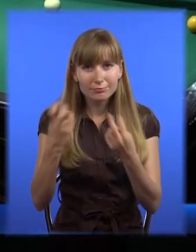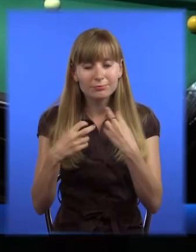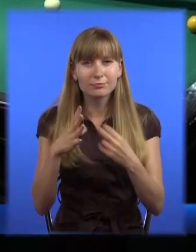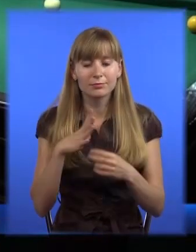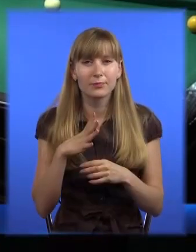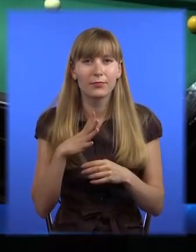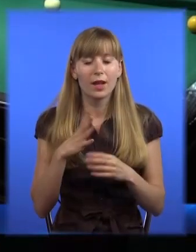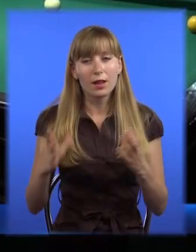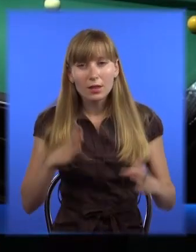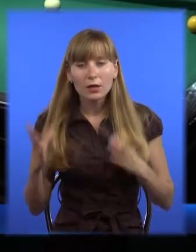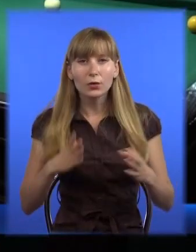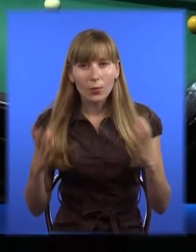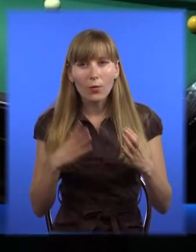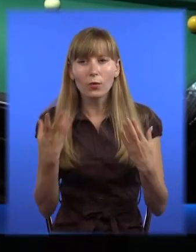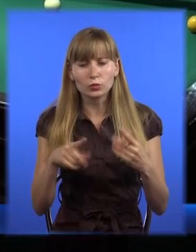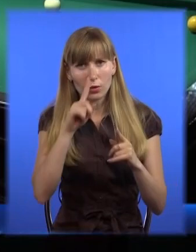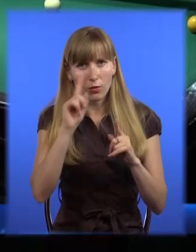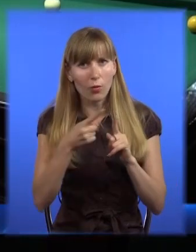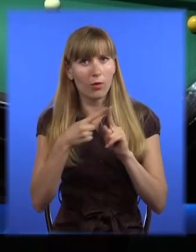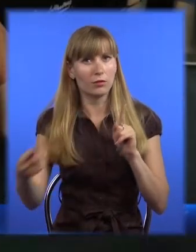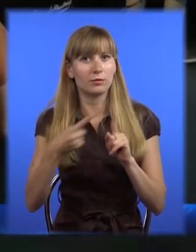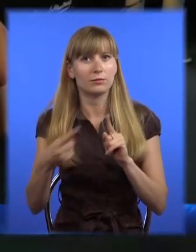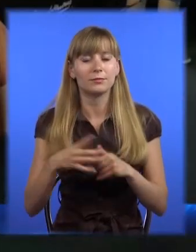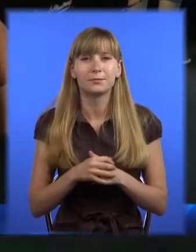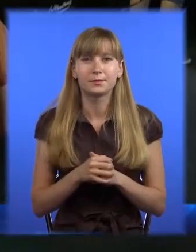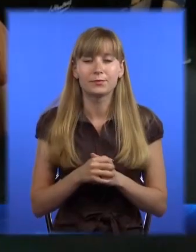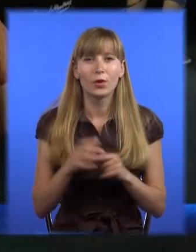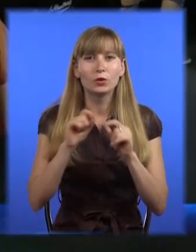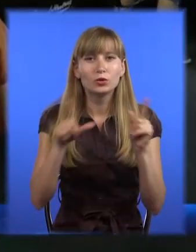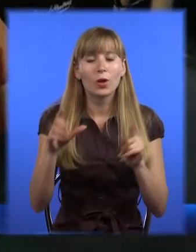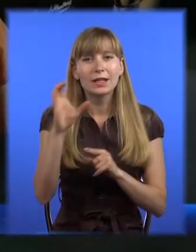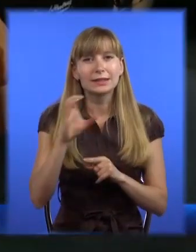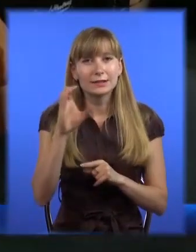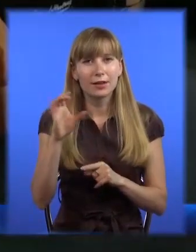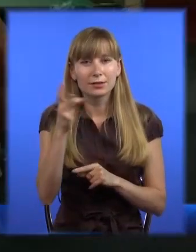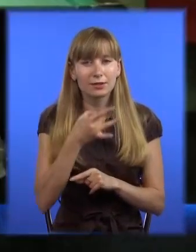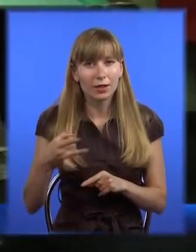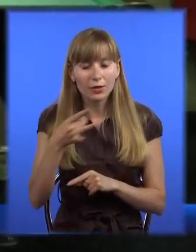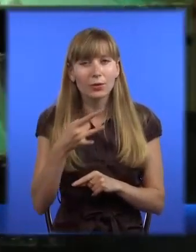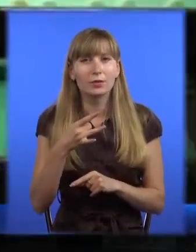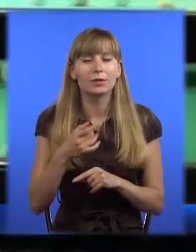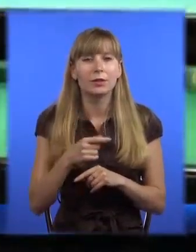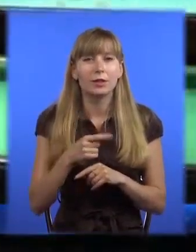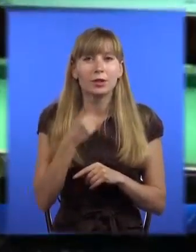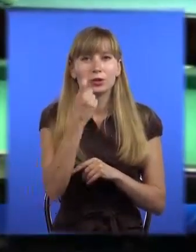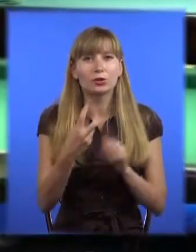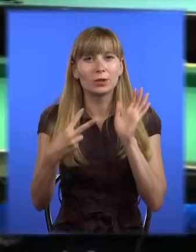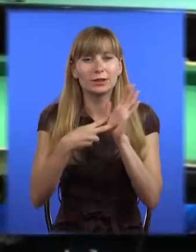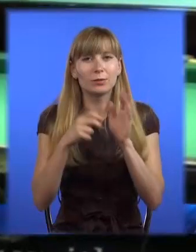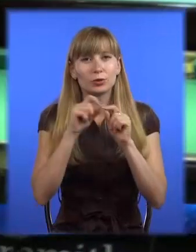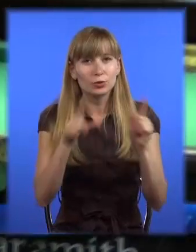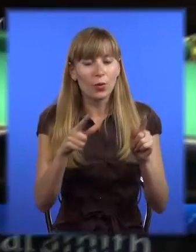на тренировку, уже тренируются уже больше года они у нас. Серед шкіл Саксаганського району найкращою у командному заліку стала